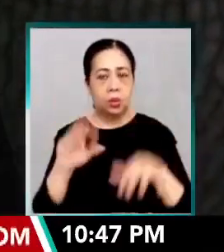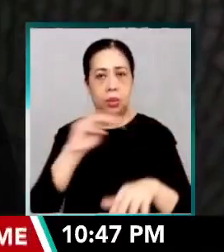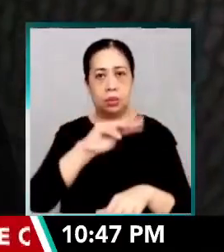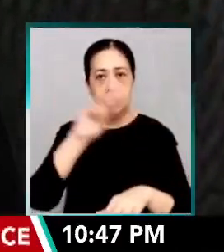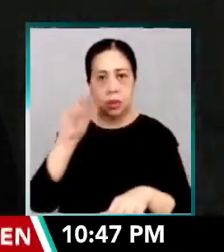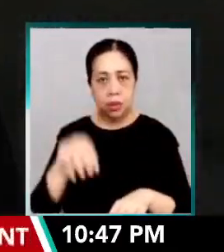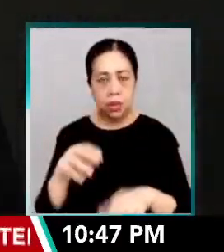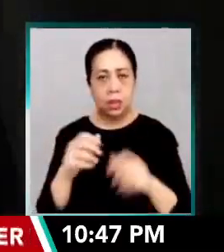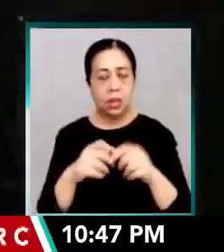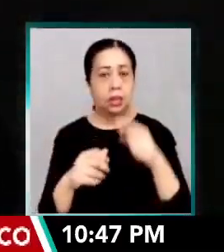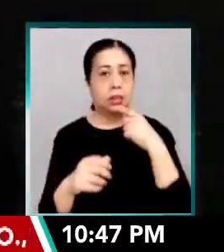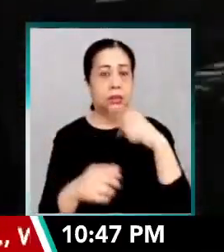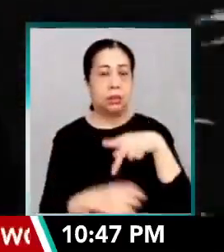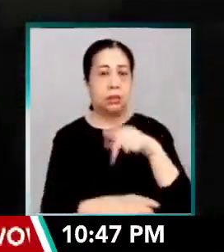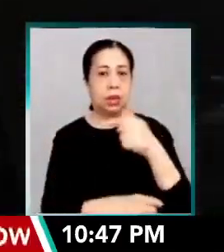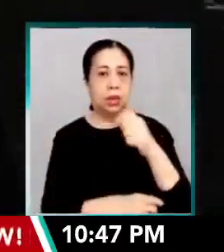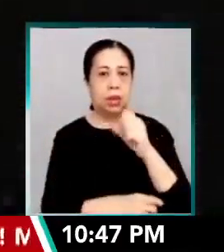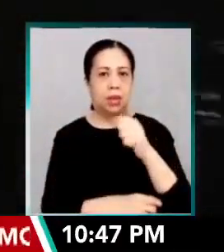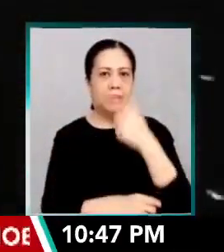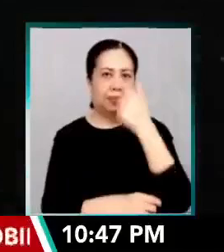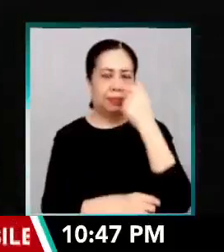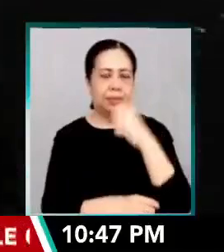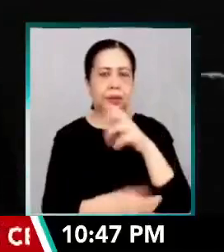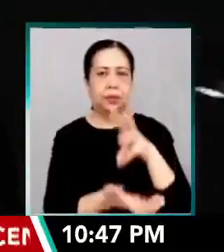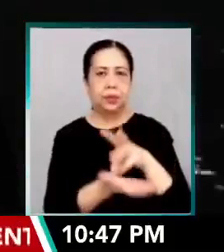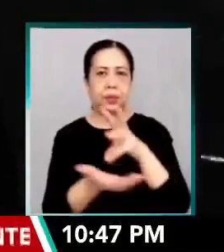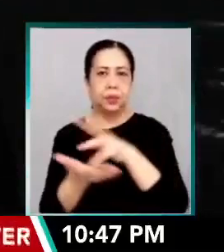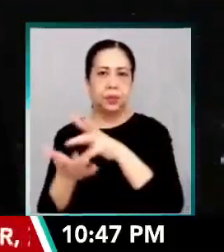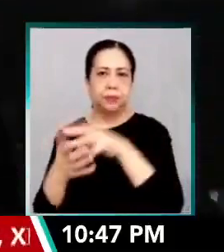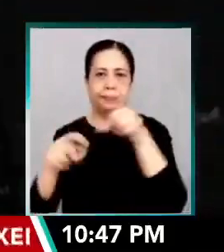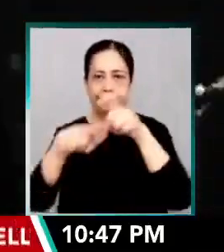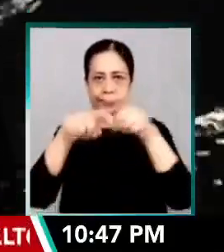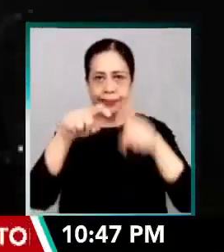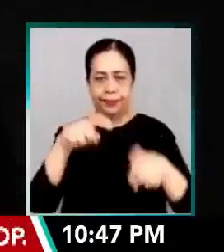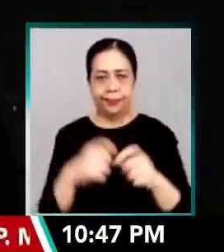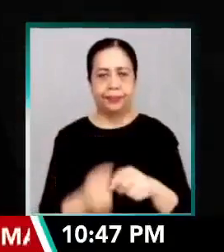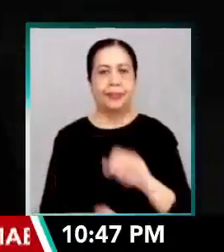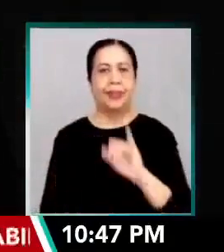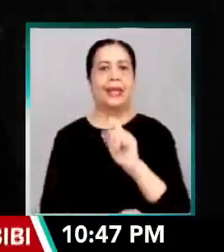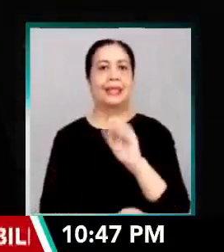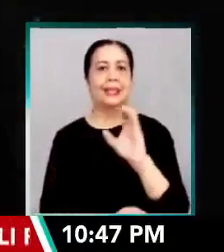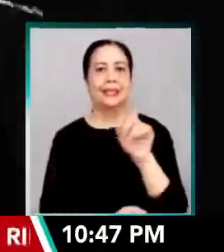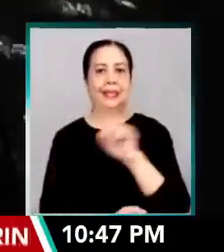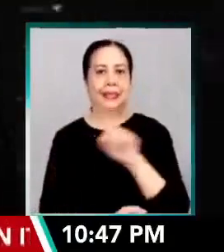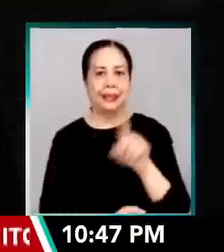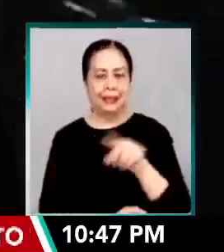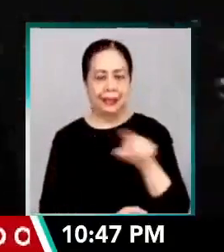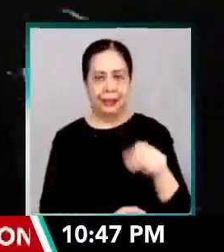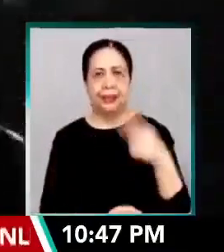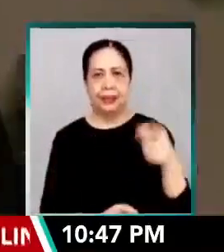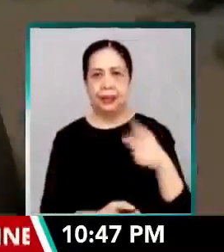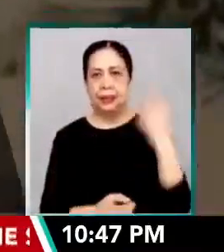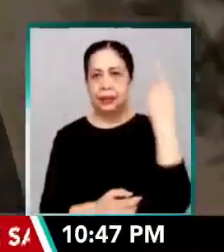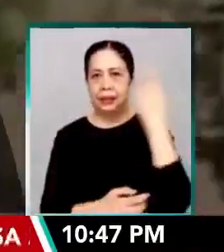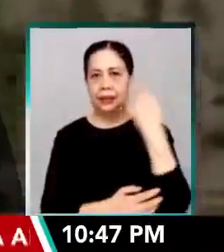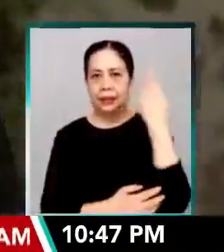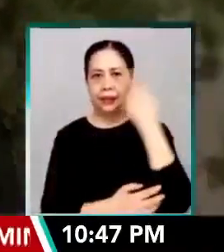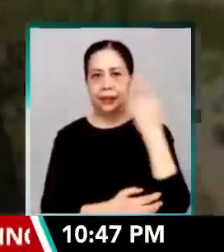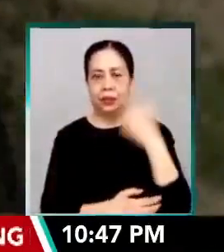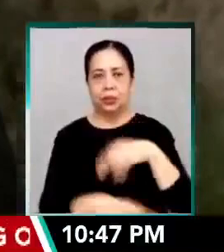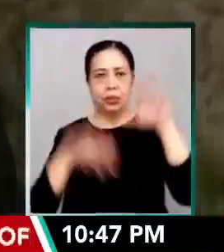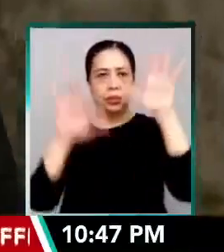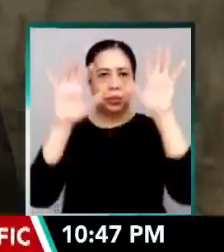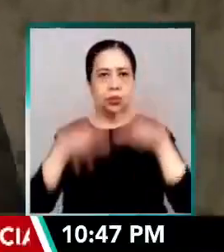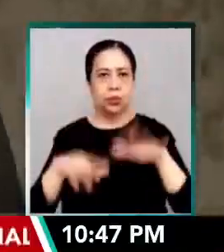sa pag-asa ay bunsod ng localized thunderstorm. Intertropical Convergence Zone o ITCZ naman ang nagpapaulan sa